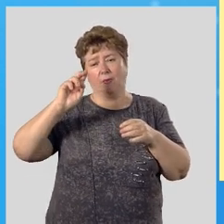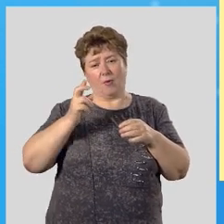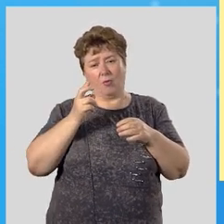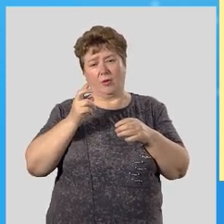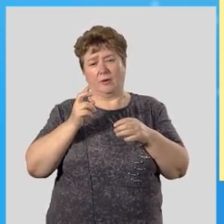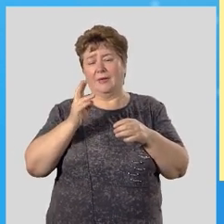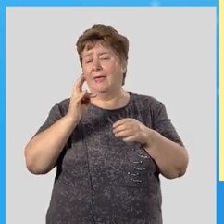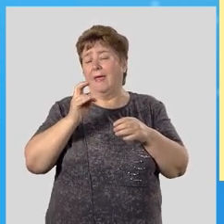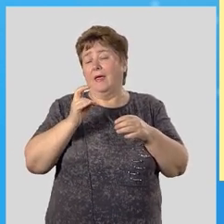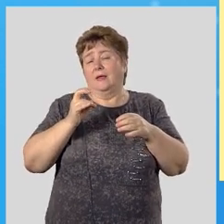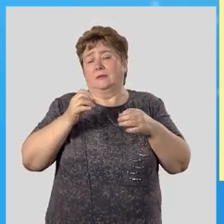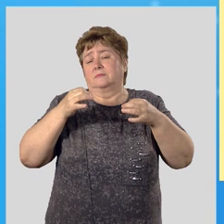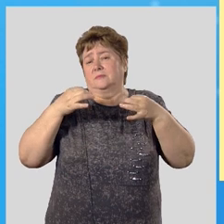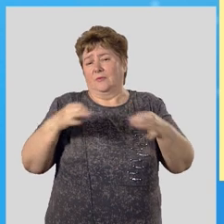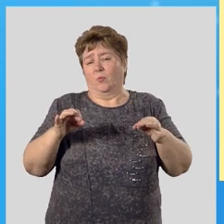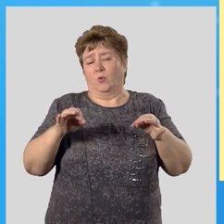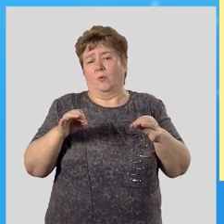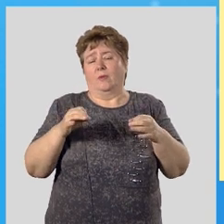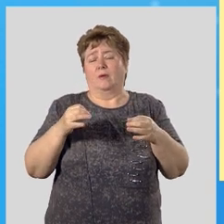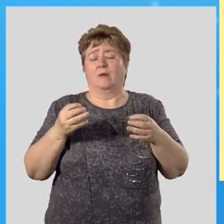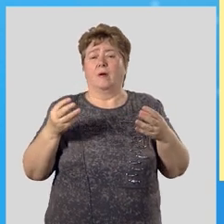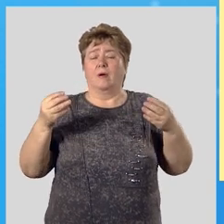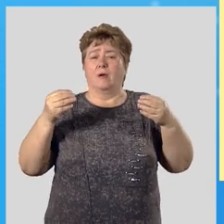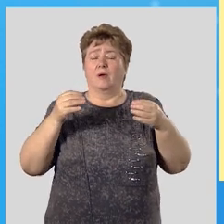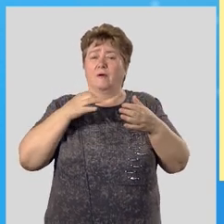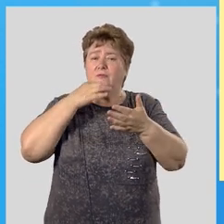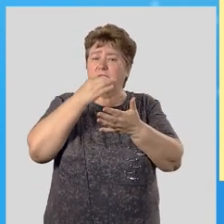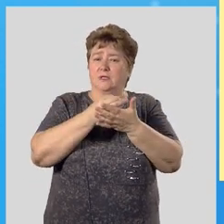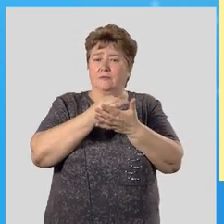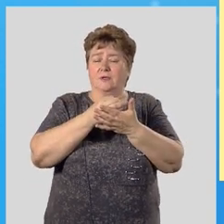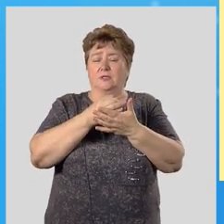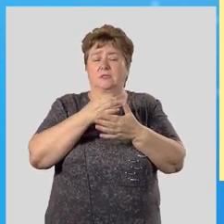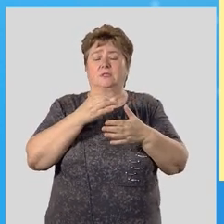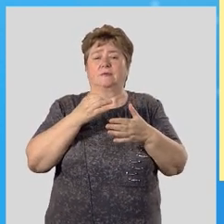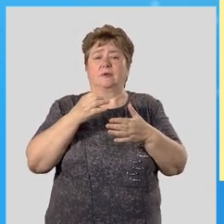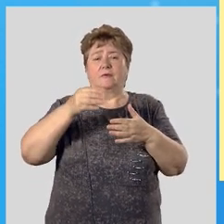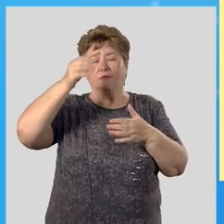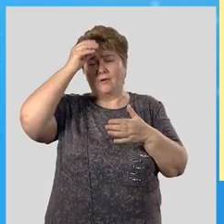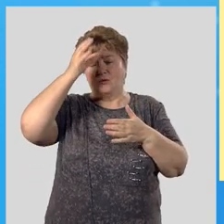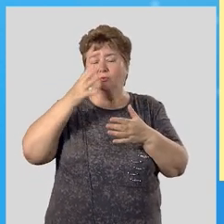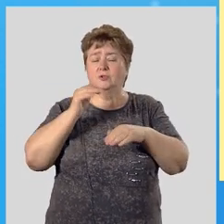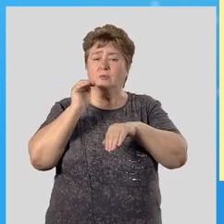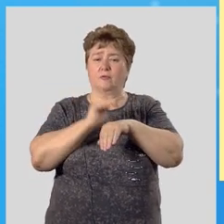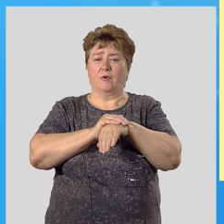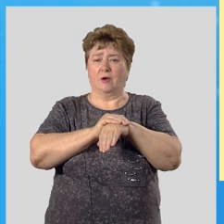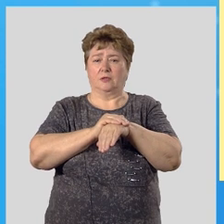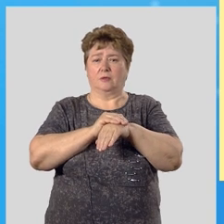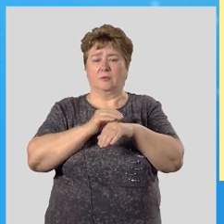специалистами-биологами не произвольно, а в соответствии с научными